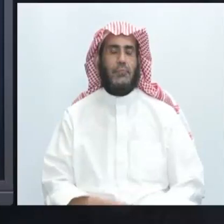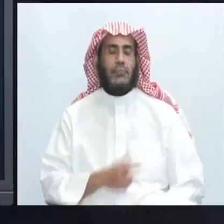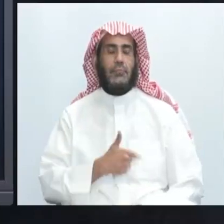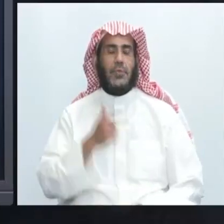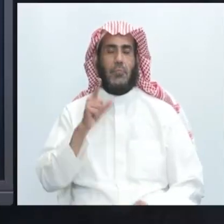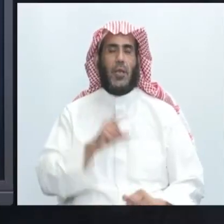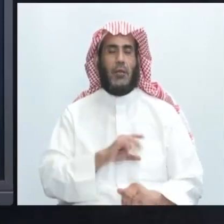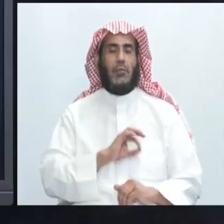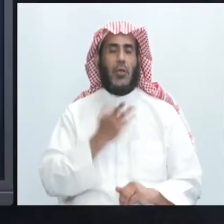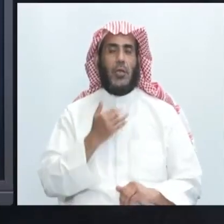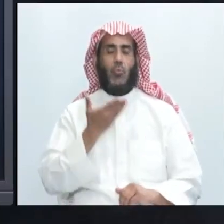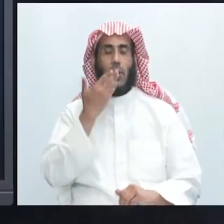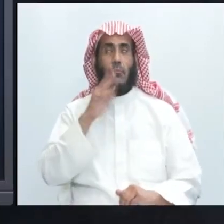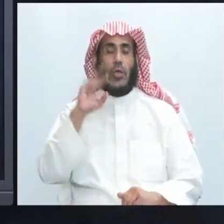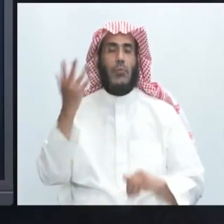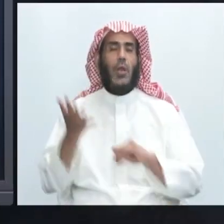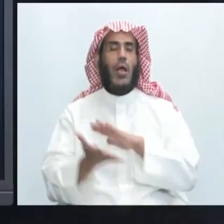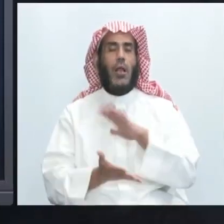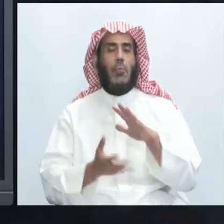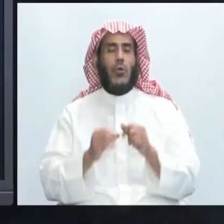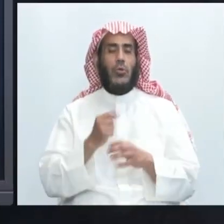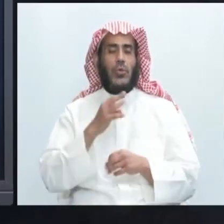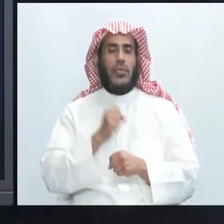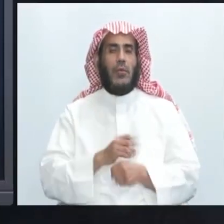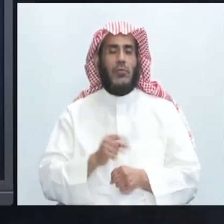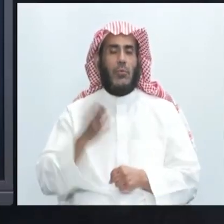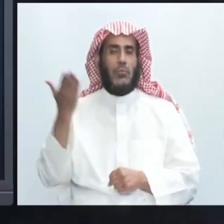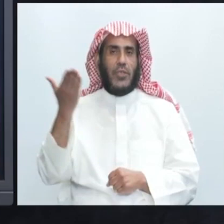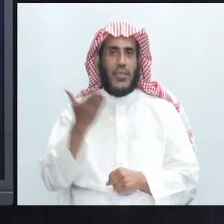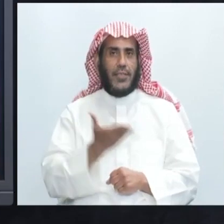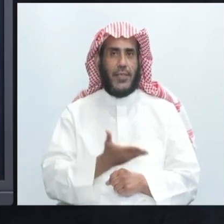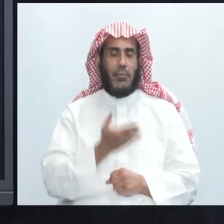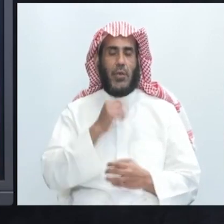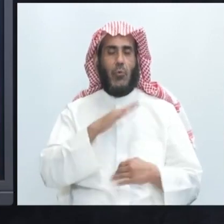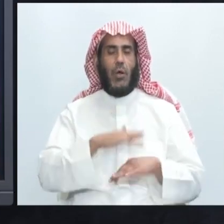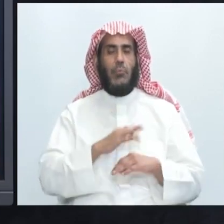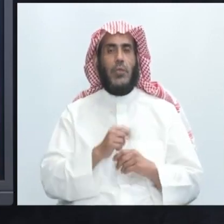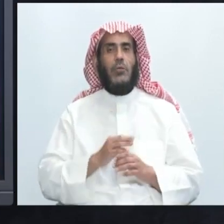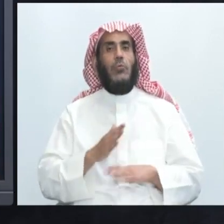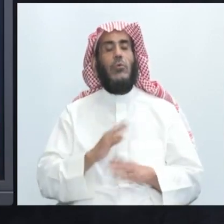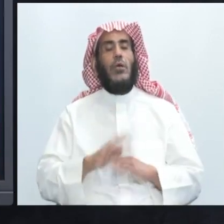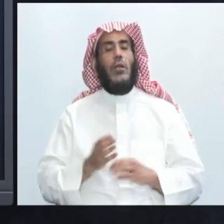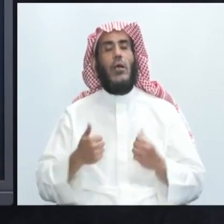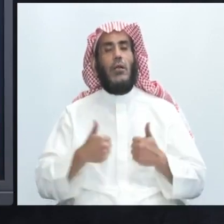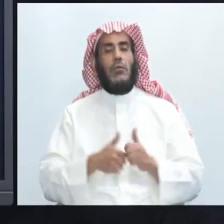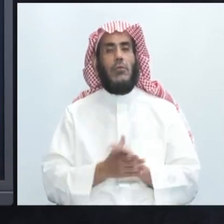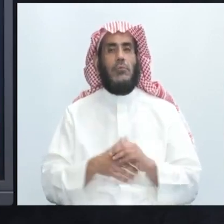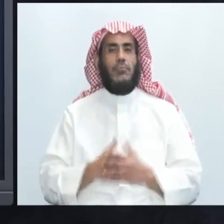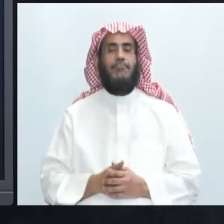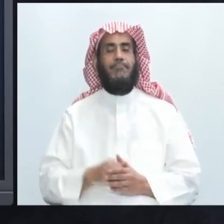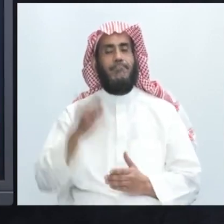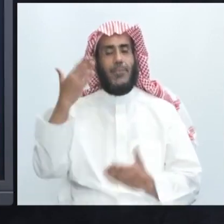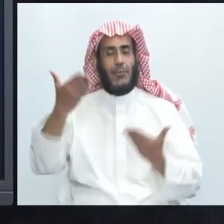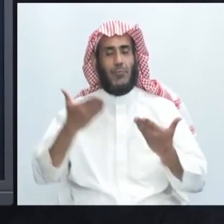بسم الله الرحمن الرحيم الحمد لله رب العالمين والصلاه والسلام على اشرف الانبياء والمرسلين نبينا محمد وعلى اله وصحبه اجمعين